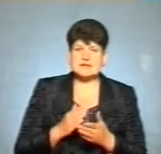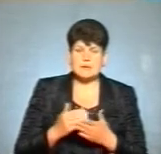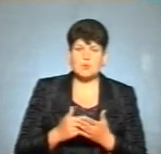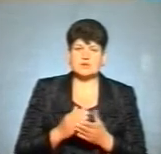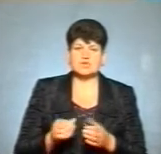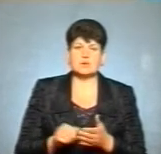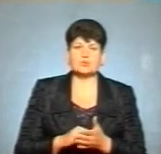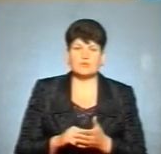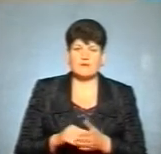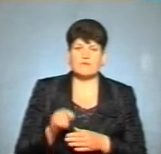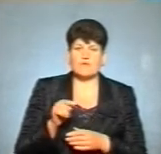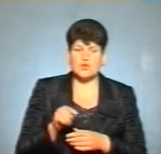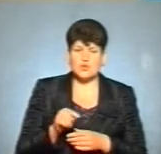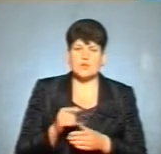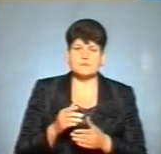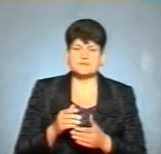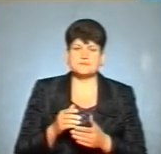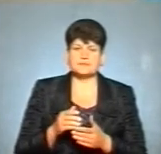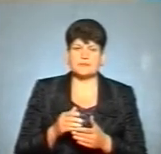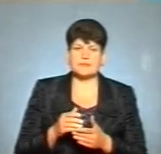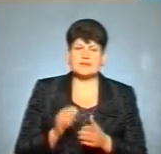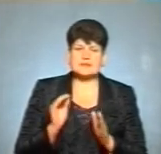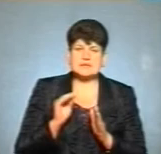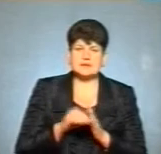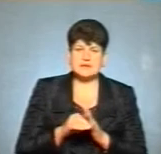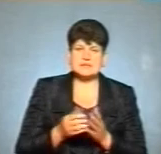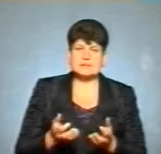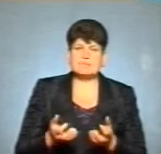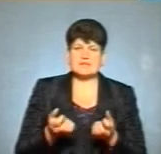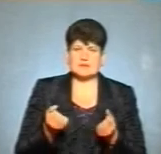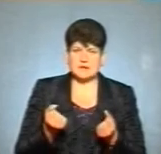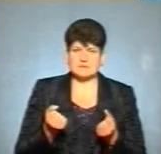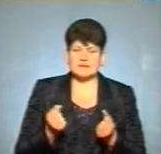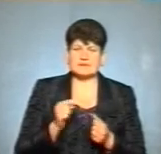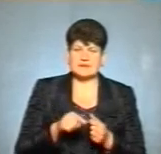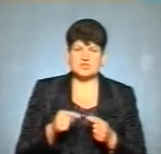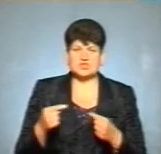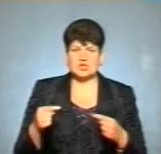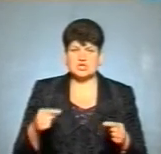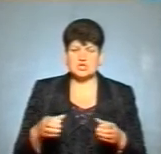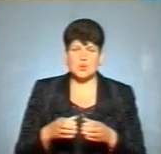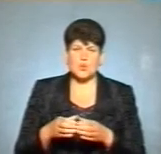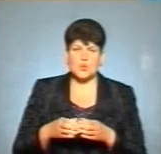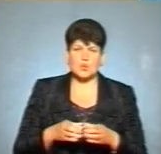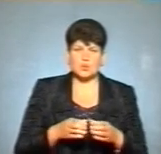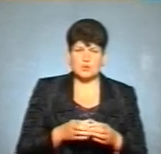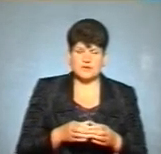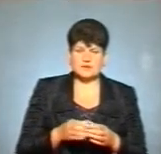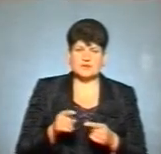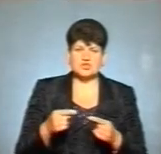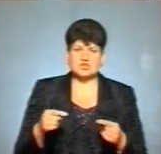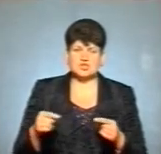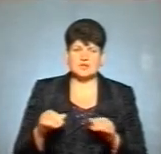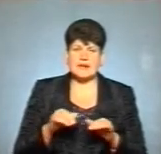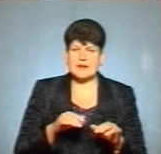документом. Так, тобто воно де закладаються певну підтримку тих чи інших округів, тих чи інших речей,